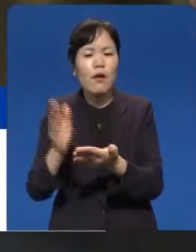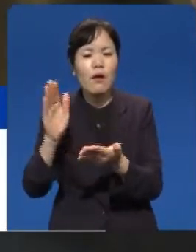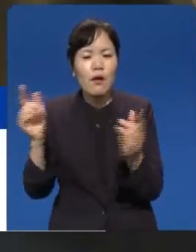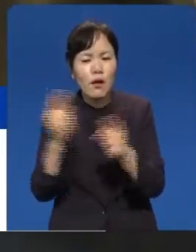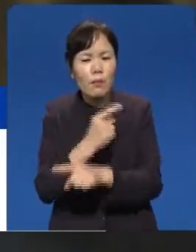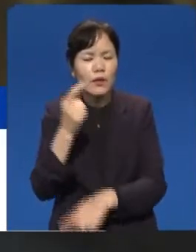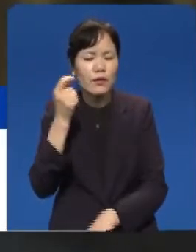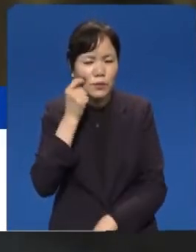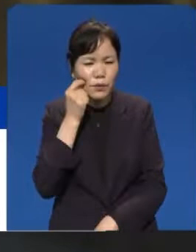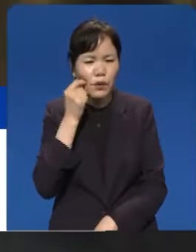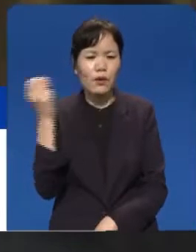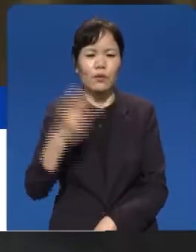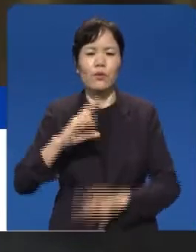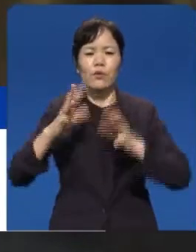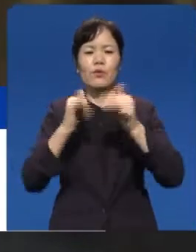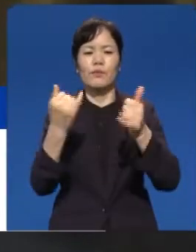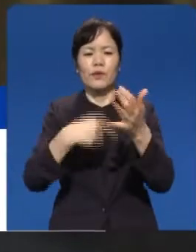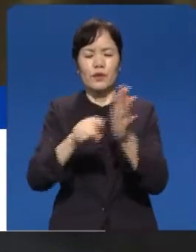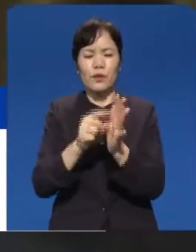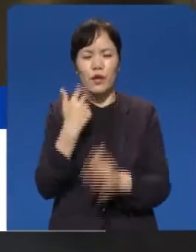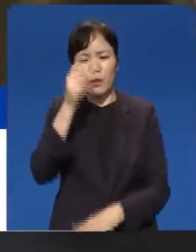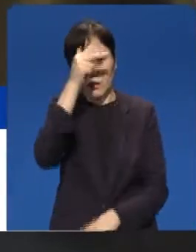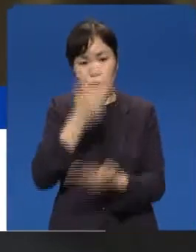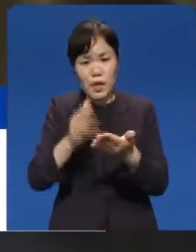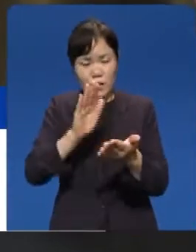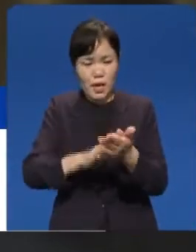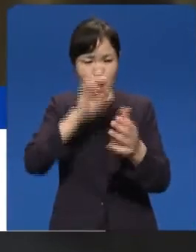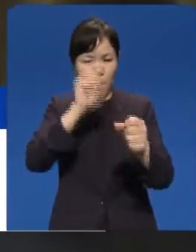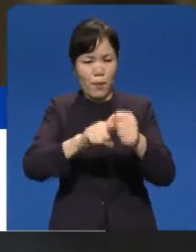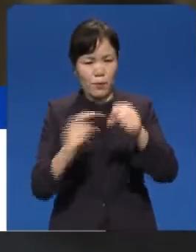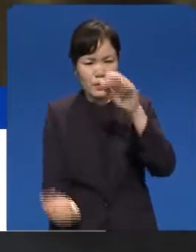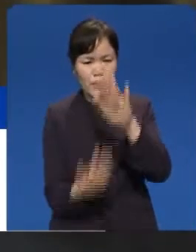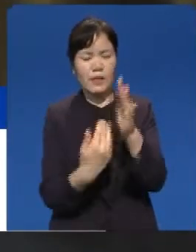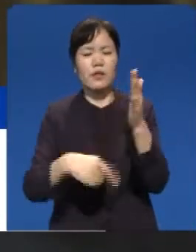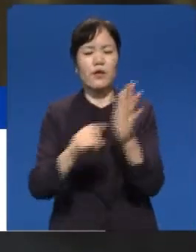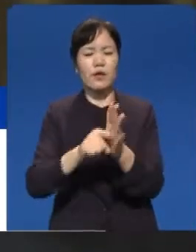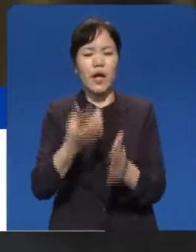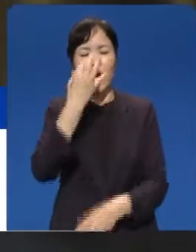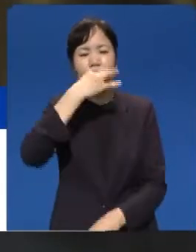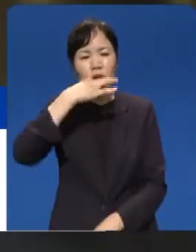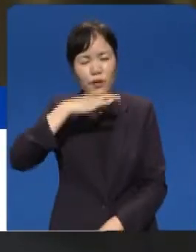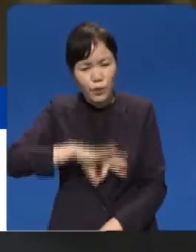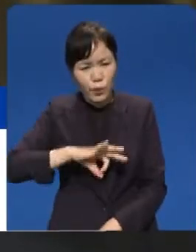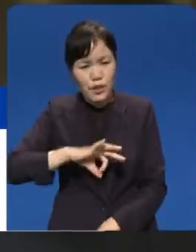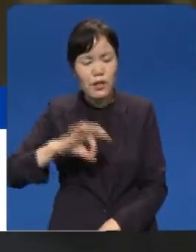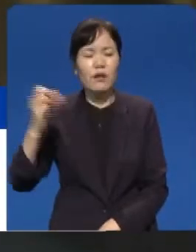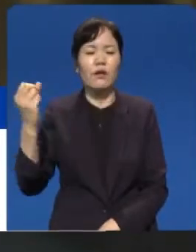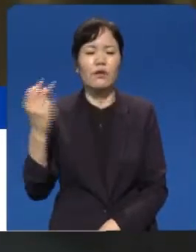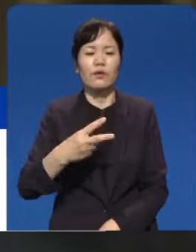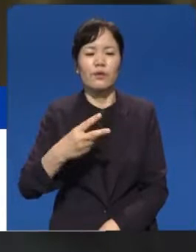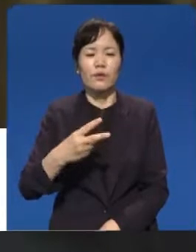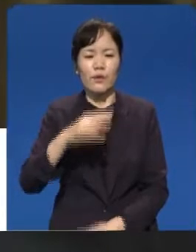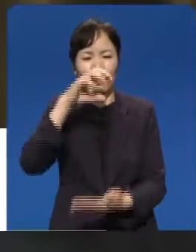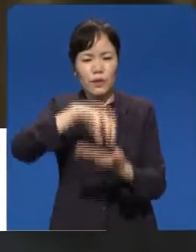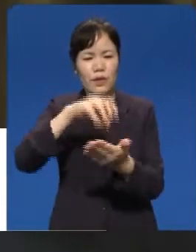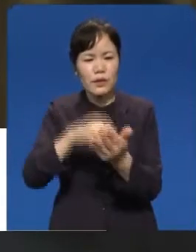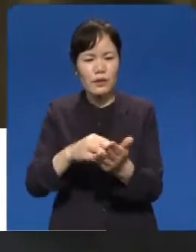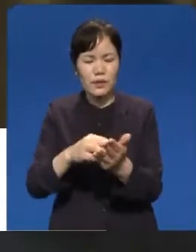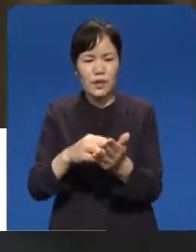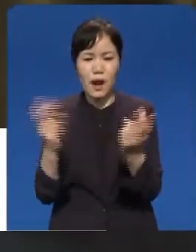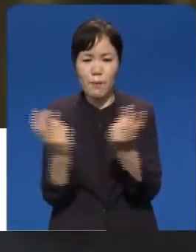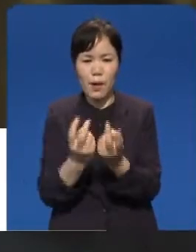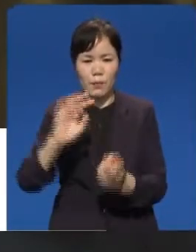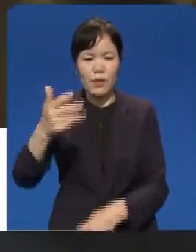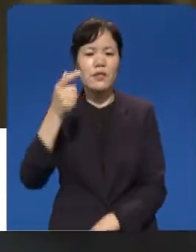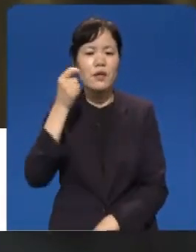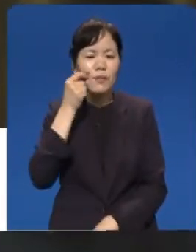아니라 국민을 위한 검찰 개혁이라는 목적을 달성하기 위한 효과적이고 적절한 수단이 되지